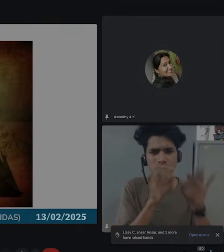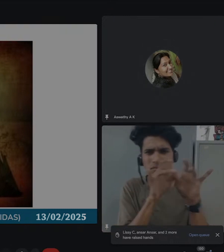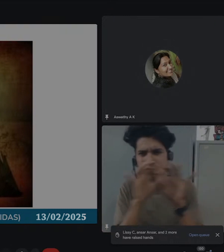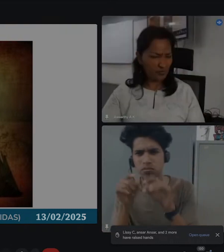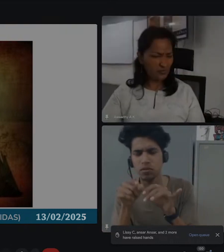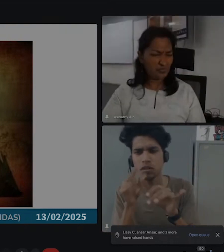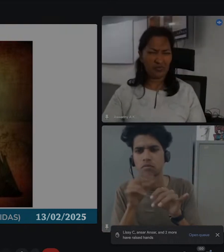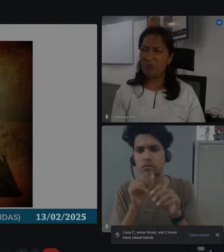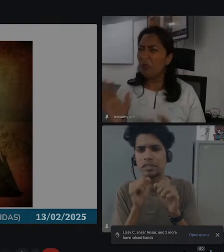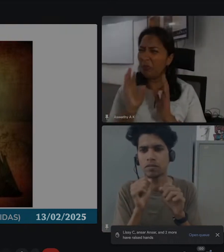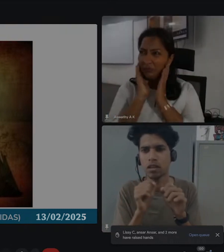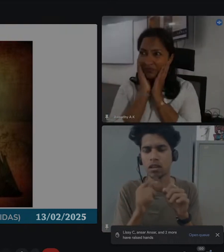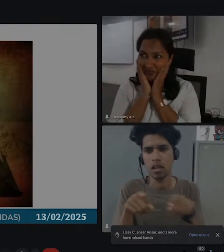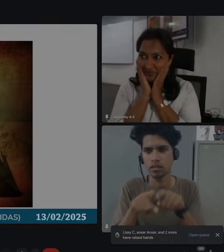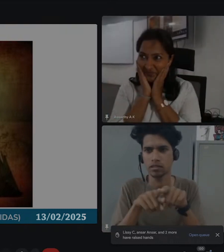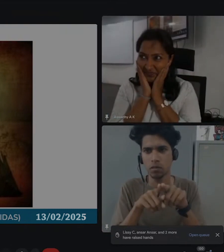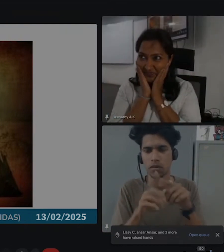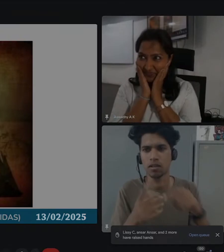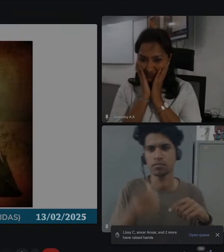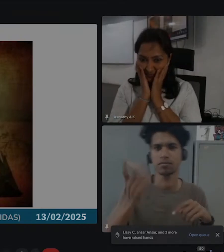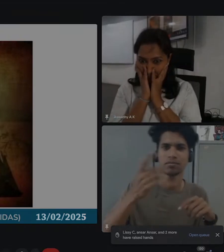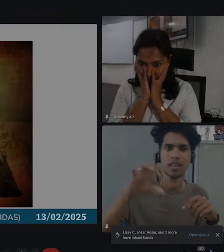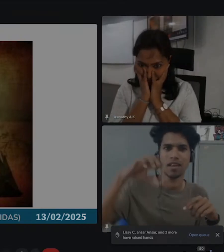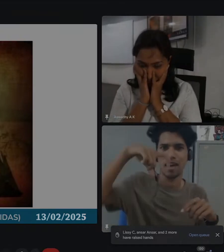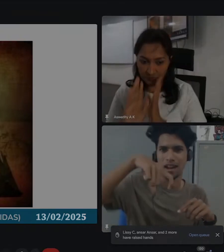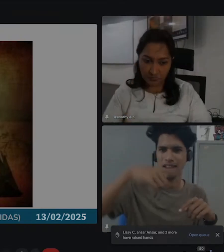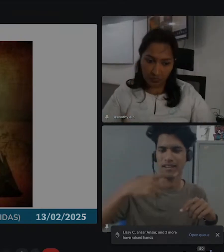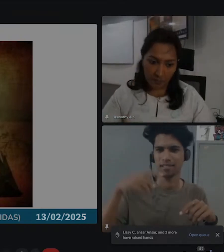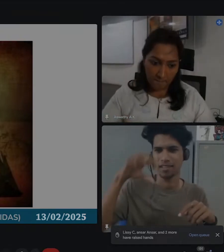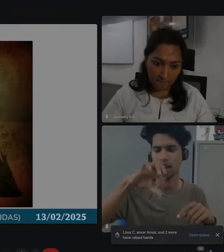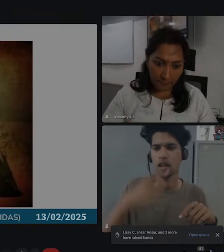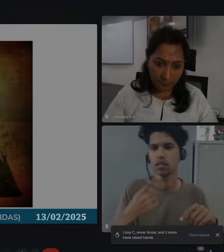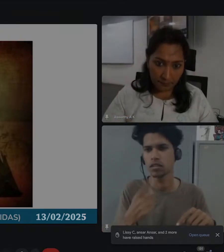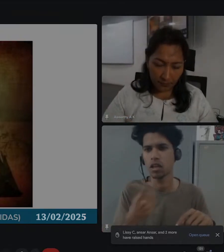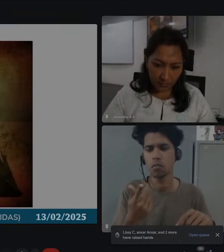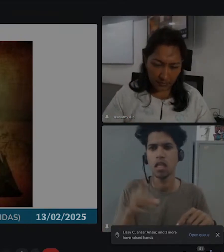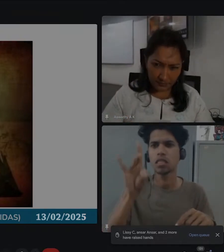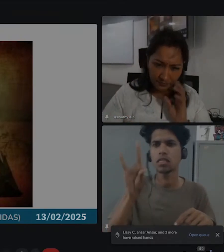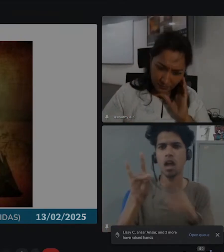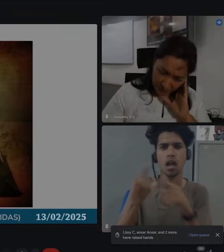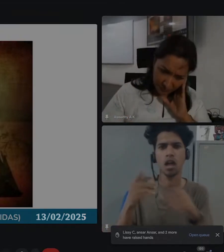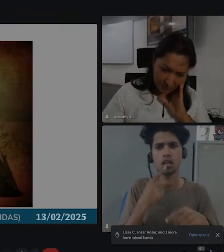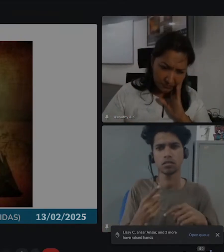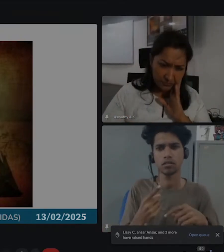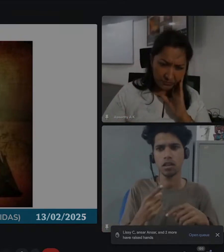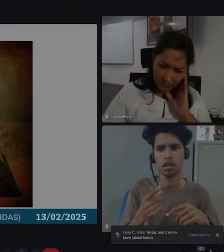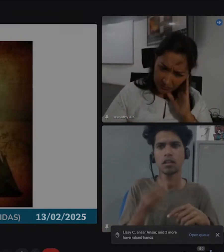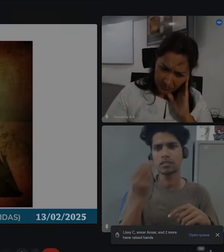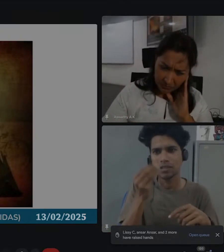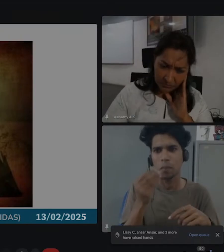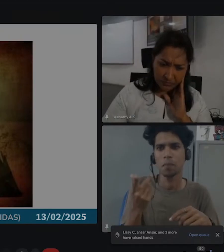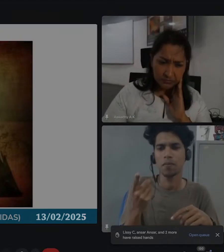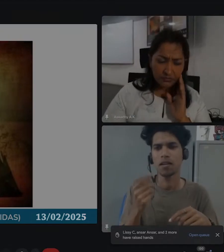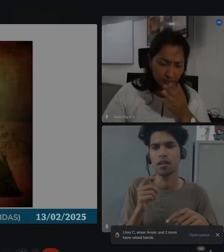ഫോർ എക്സാമ്പിൾ കാ പറയുന്നിടത്ത് തായി വരുള്ളൂ, അങ്ങനെയുള്ള കുറച്ച് ലെറ്റർ ഷഫ്ലിംഗ് ഉണ്ട്. പിന്നെ സെൻറ്റൻസ് പറയുമ്പോഴും